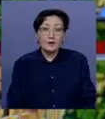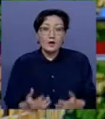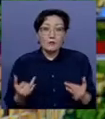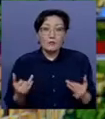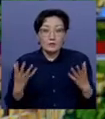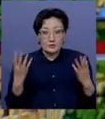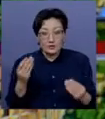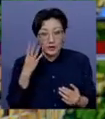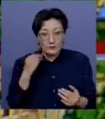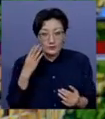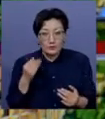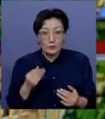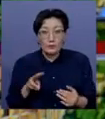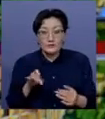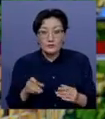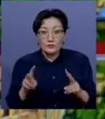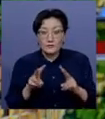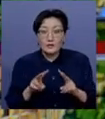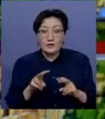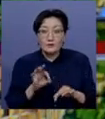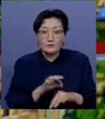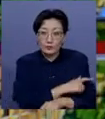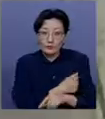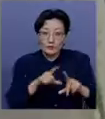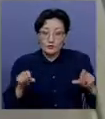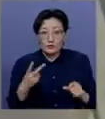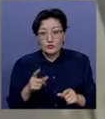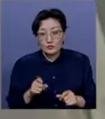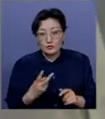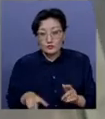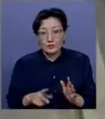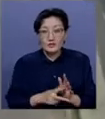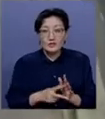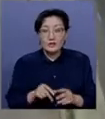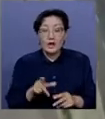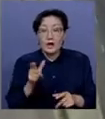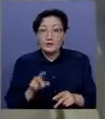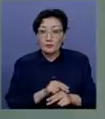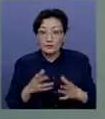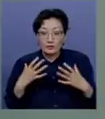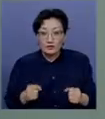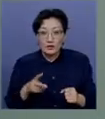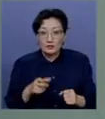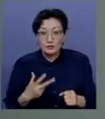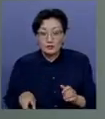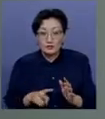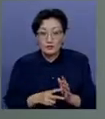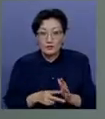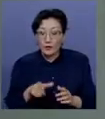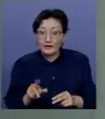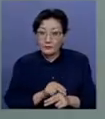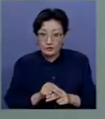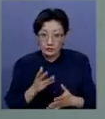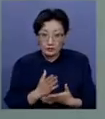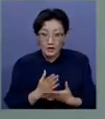Бүгінгі күні Алматыдағы модульдік инфекциялық госпитальден 127 адам құлан таза айығып шықты. 237 адам ем қабылдап